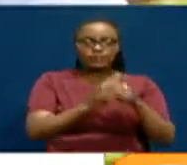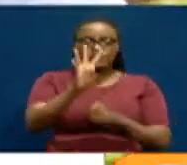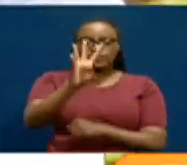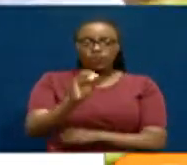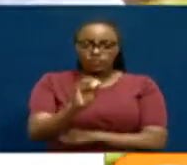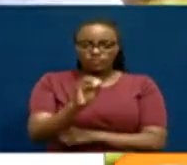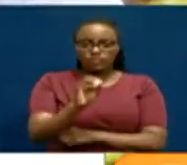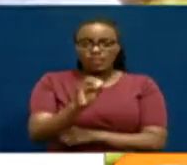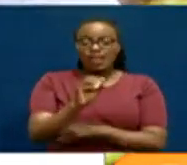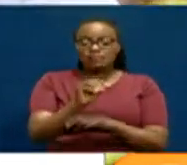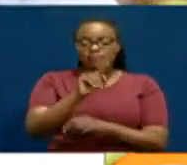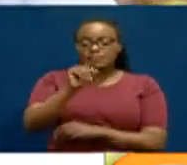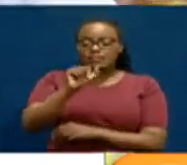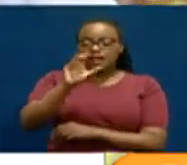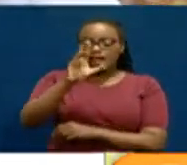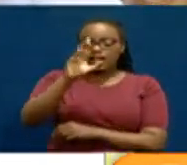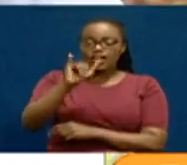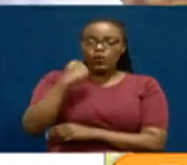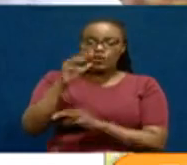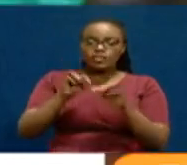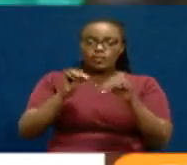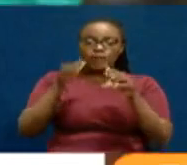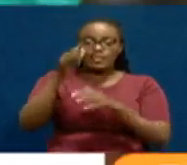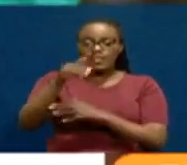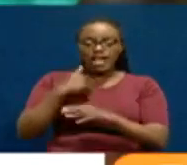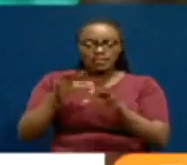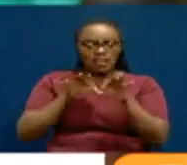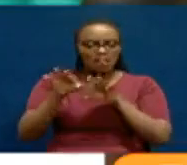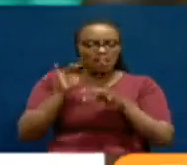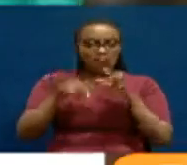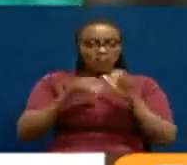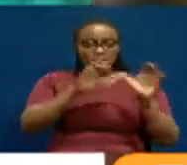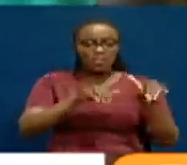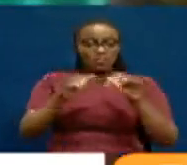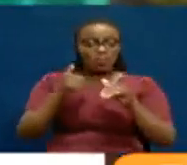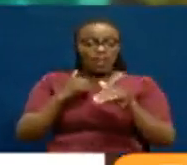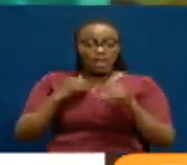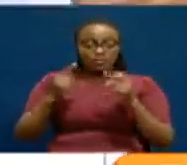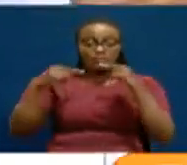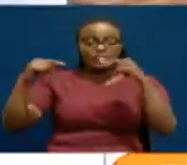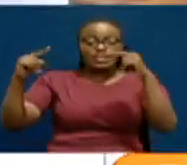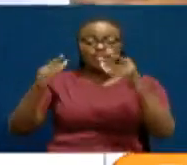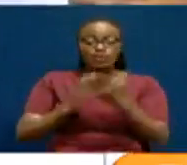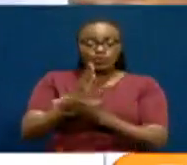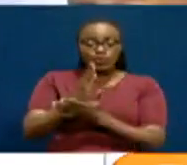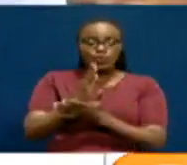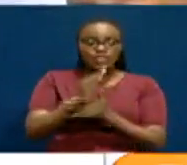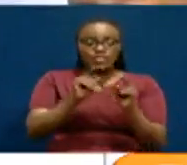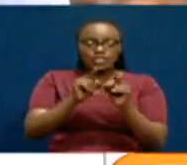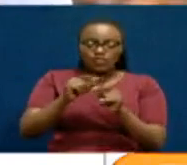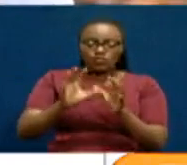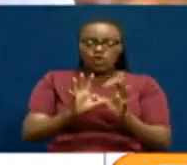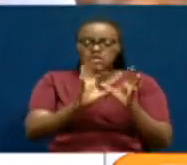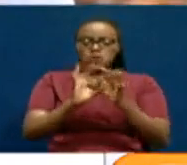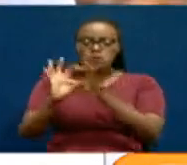1940. Zakari Giku ambaye ni meneja hapa amedokeza kuwa kilimo hiki kimefanikishwa pakubwa kupitia mfumo wa